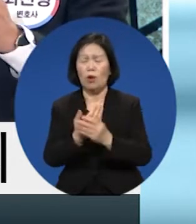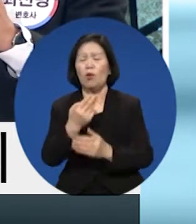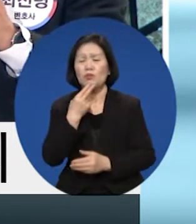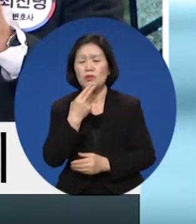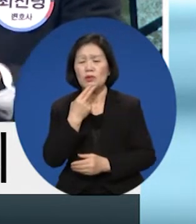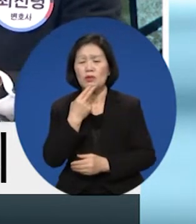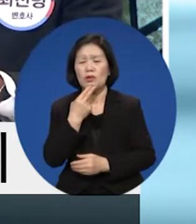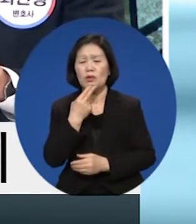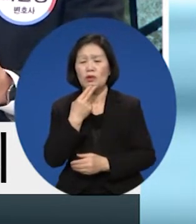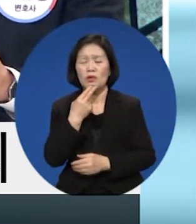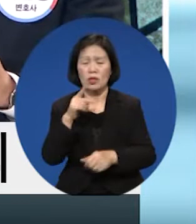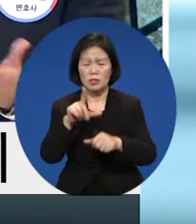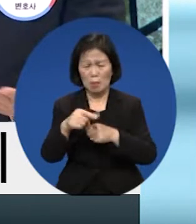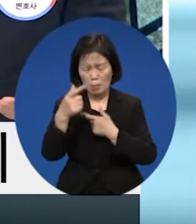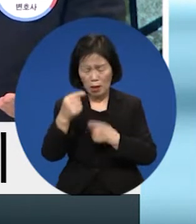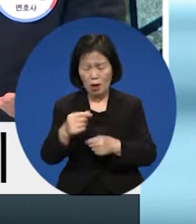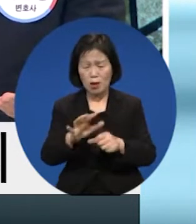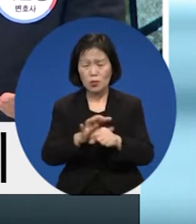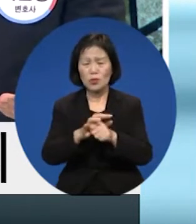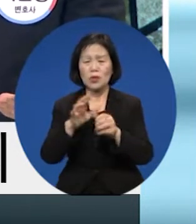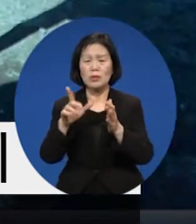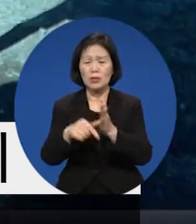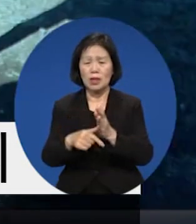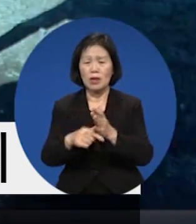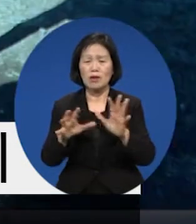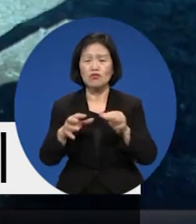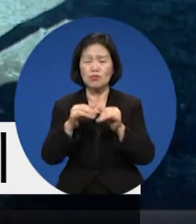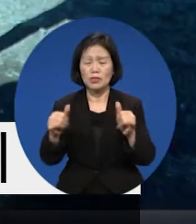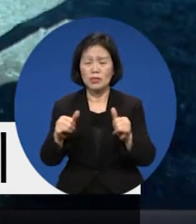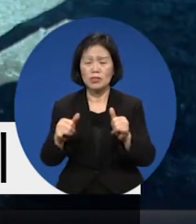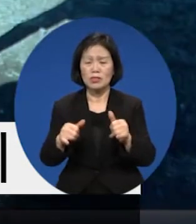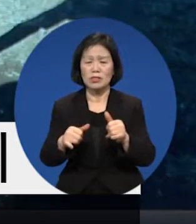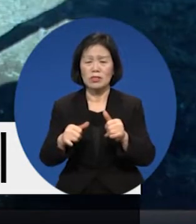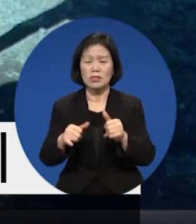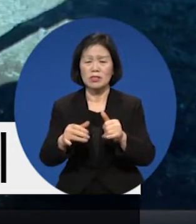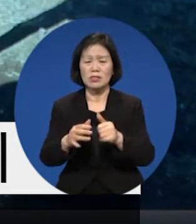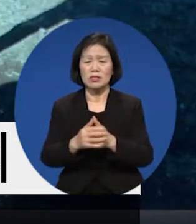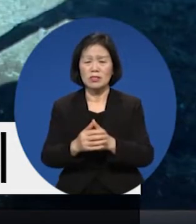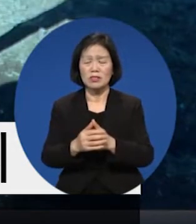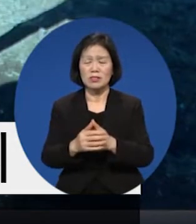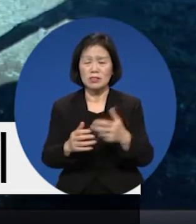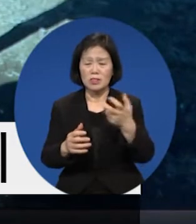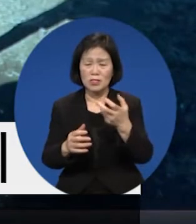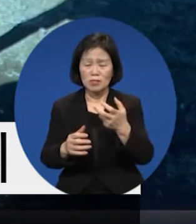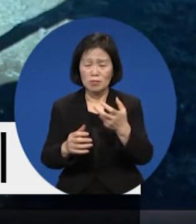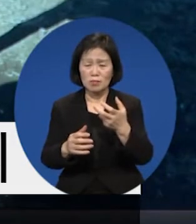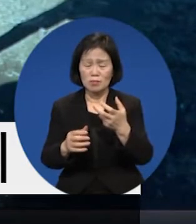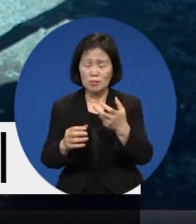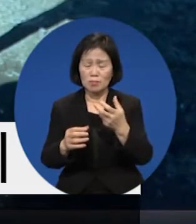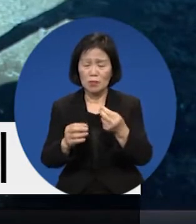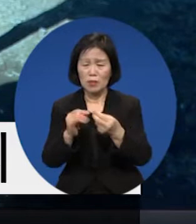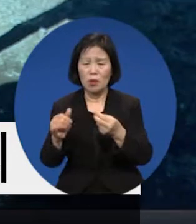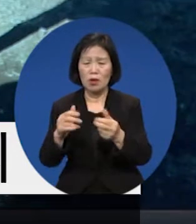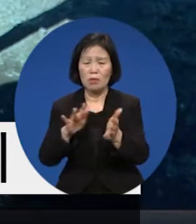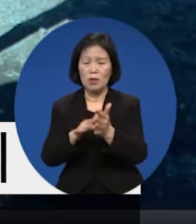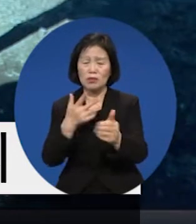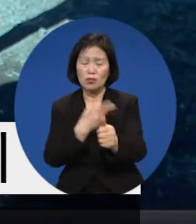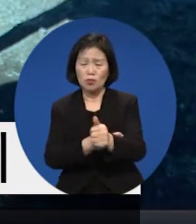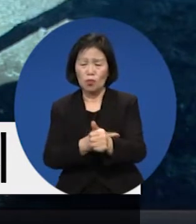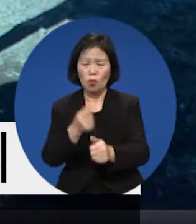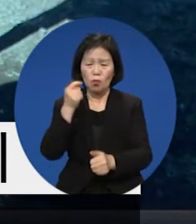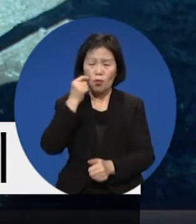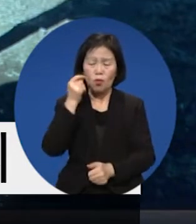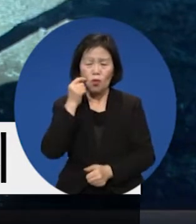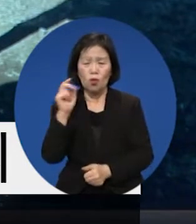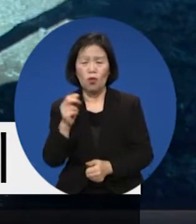하필이면 이때 던져서 국민들이 아이고 우리 지금 우리나라 70만 분 들어와 가지고 이게 그 백신 접종을 해야 되는데 못 하는 거 아니냐